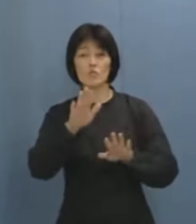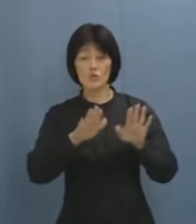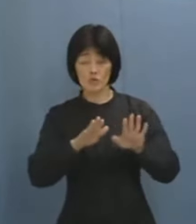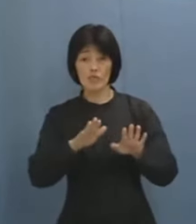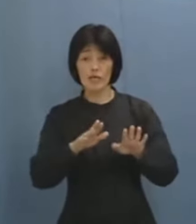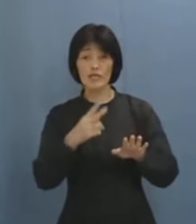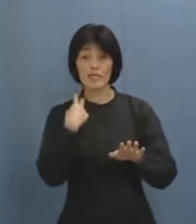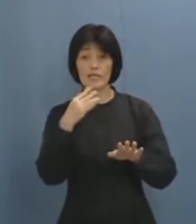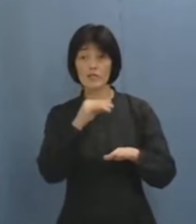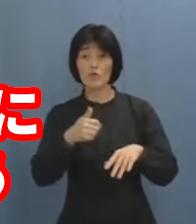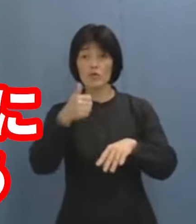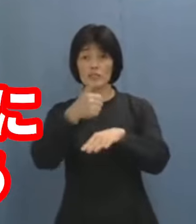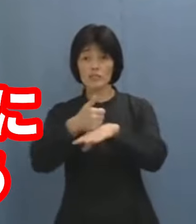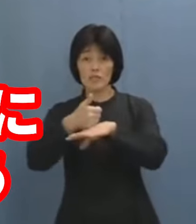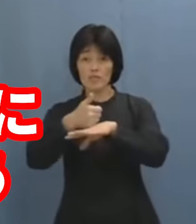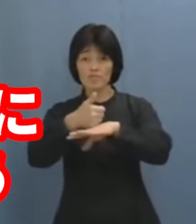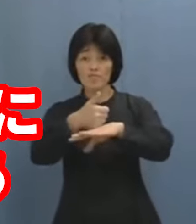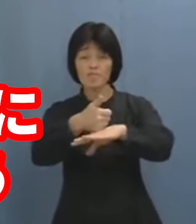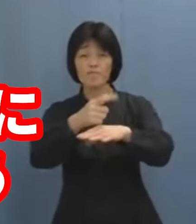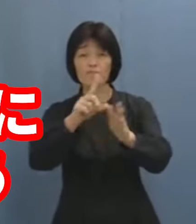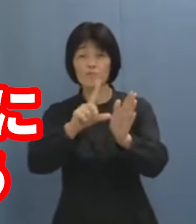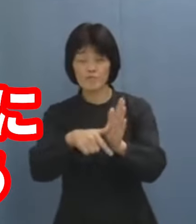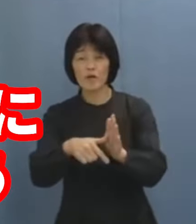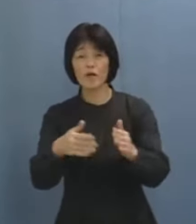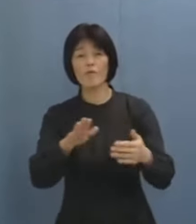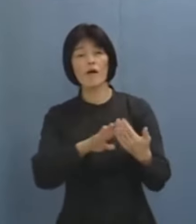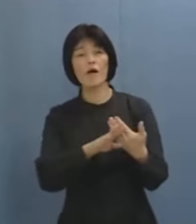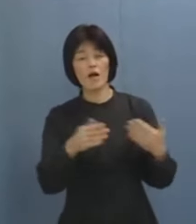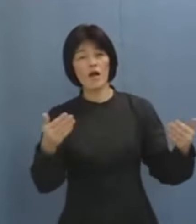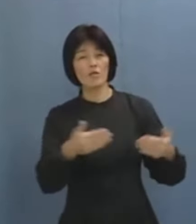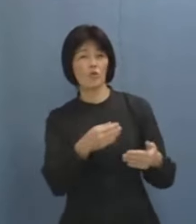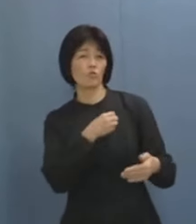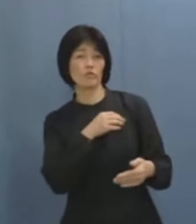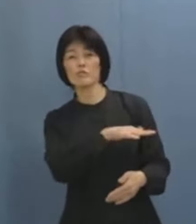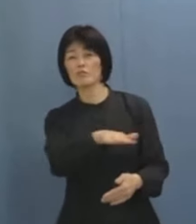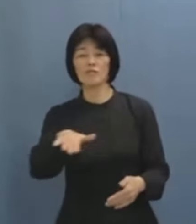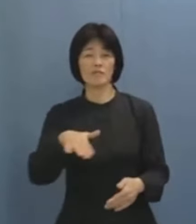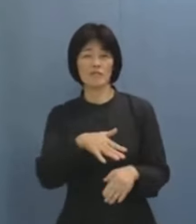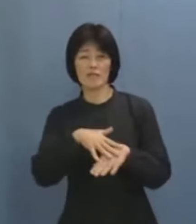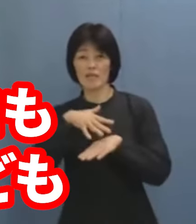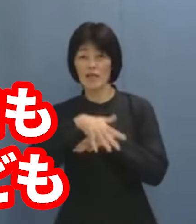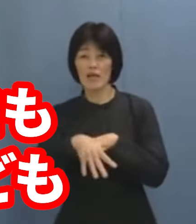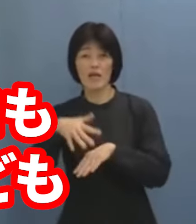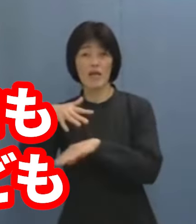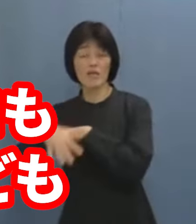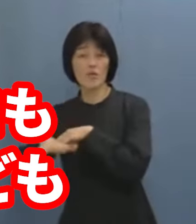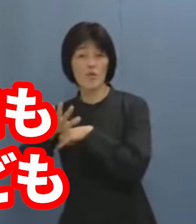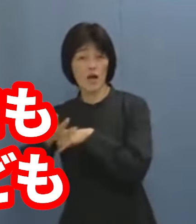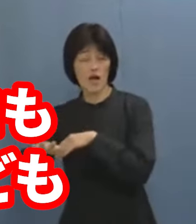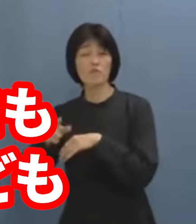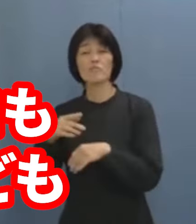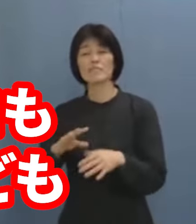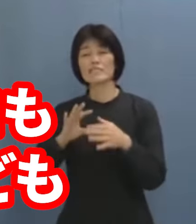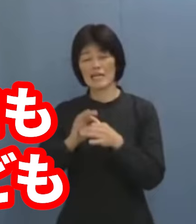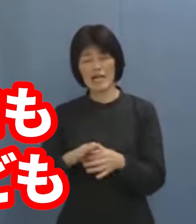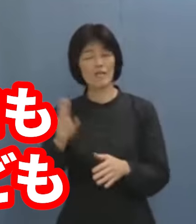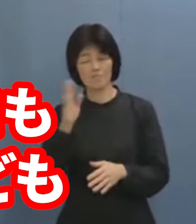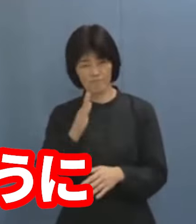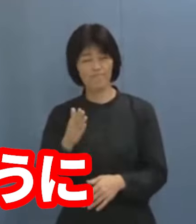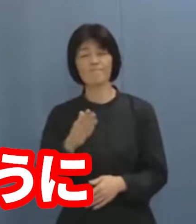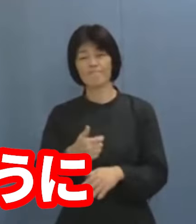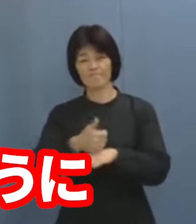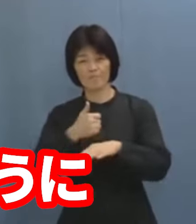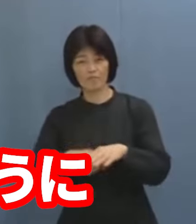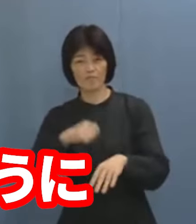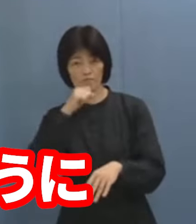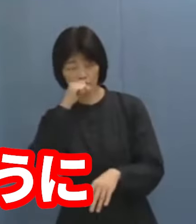すれば県職員への負担や県内のあらゆるところに支障が出てくるという考えての判断だということだというふうにも一部聞いてるんですけれども、知